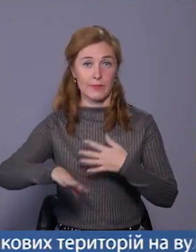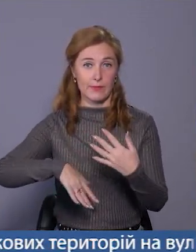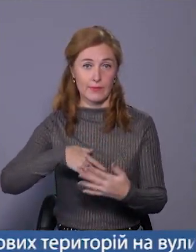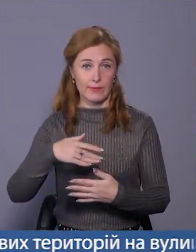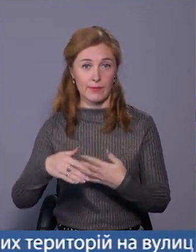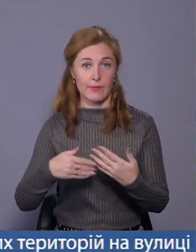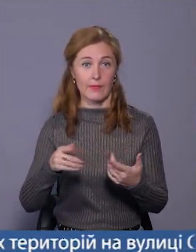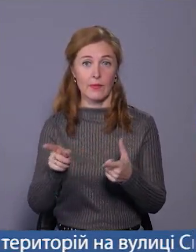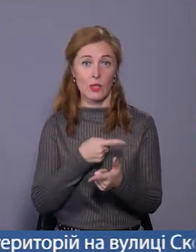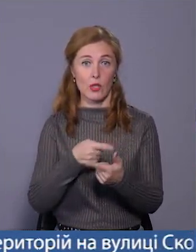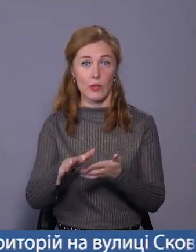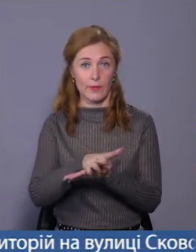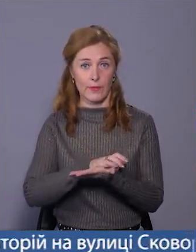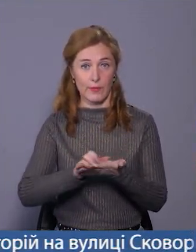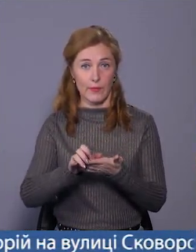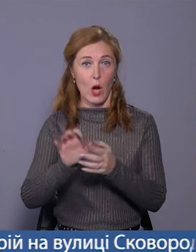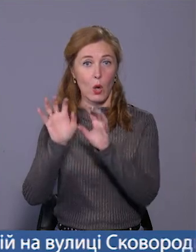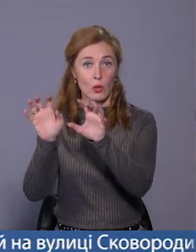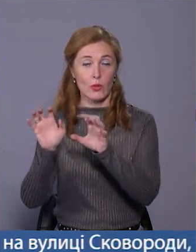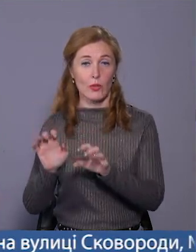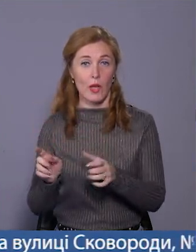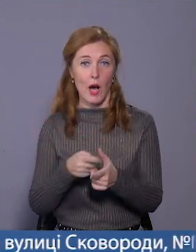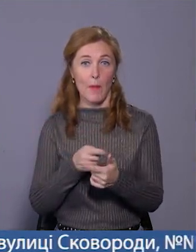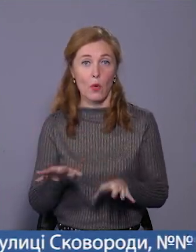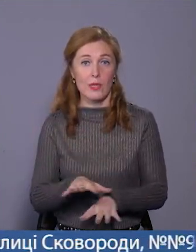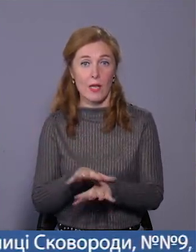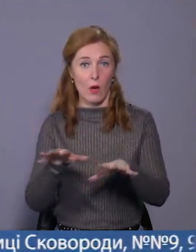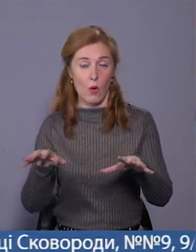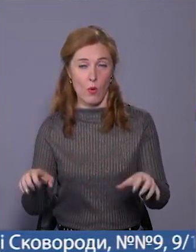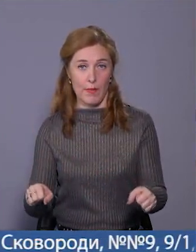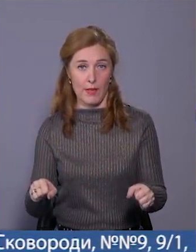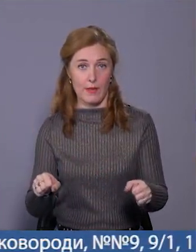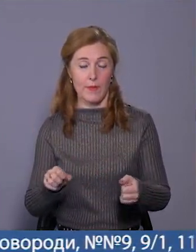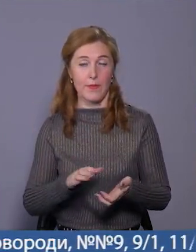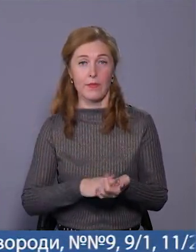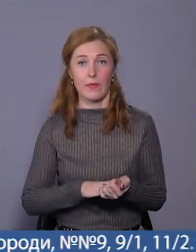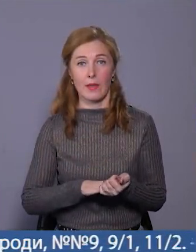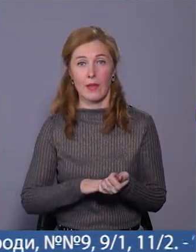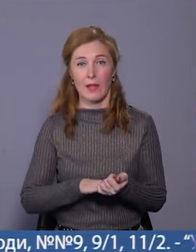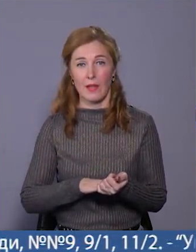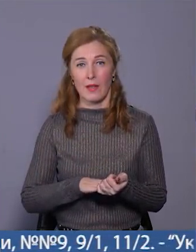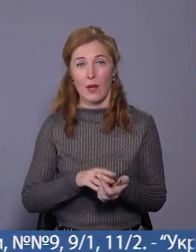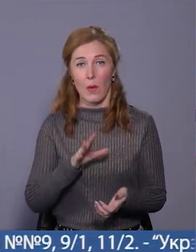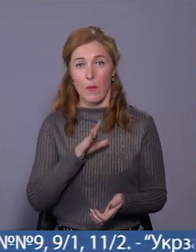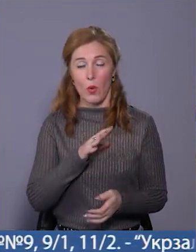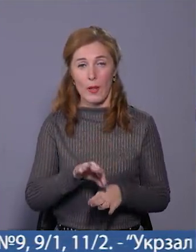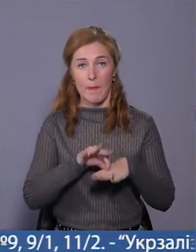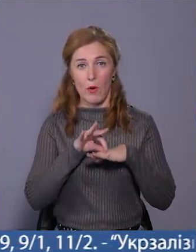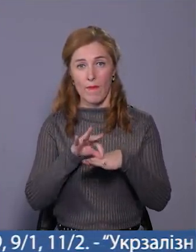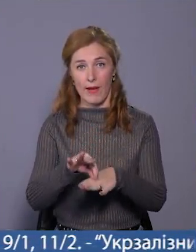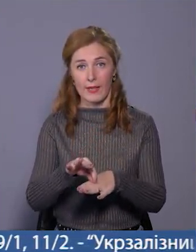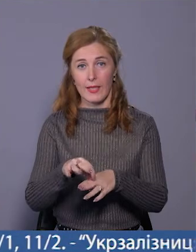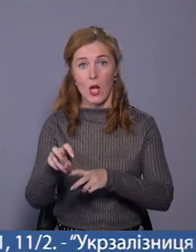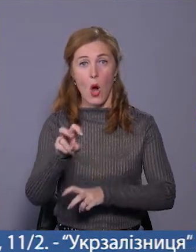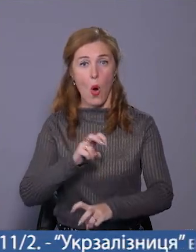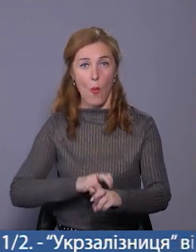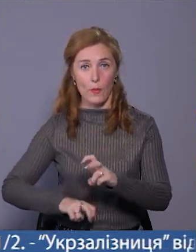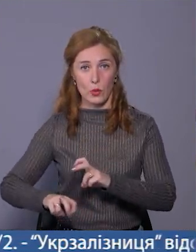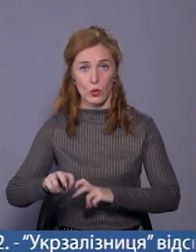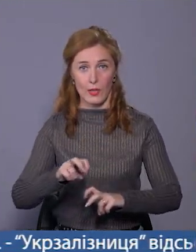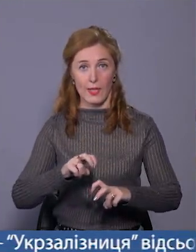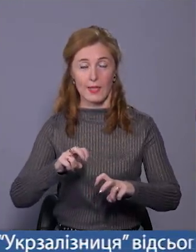повалення конституційного ладу або захоплення державної влади Кримінального кодексу України, у фігурантів були проведені обшуки.